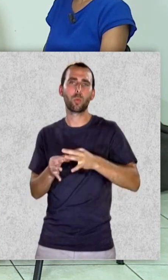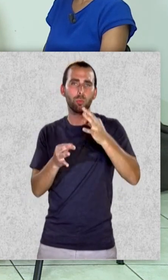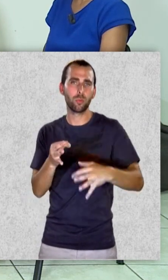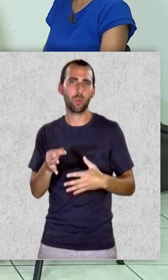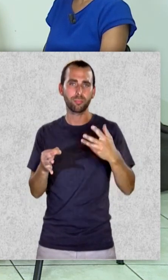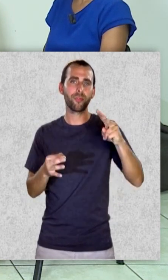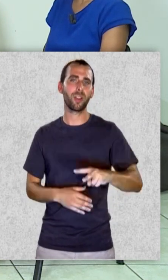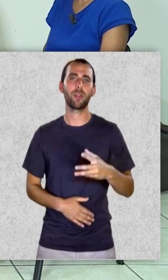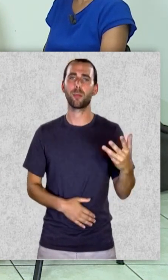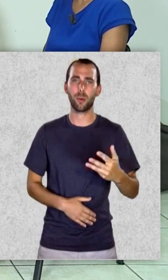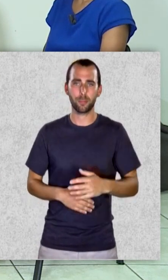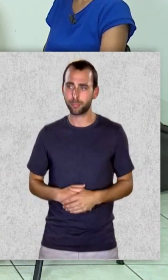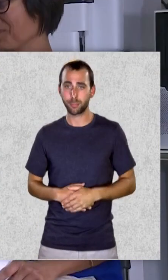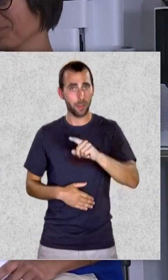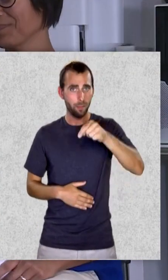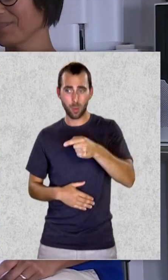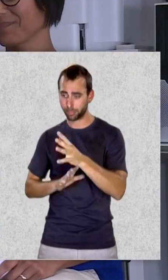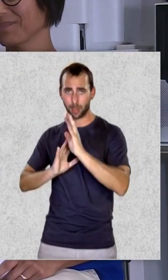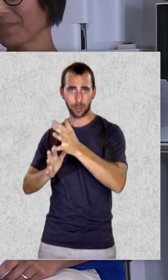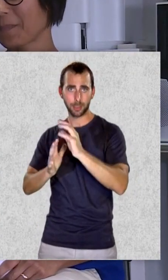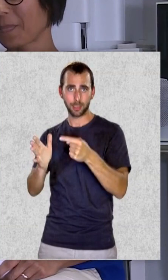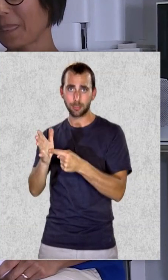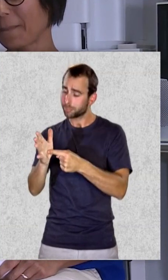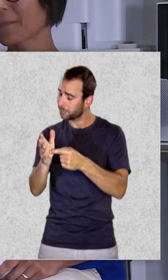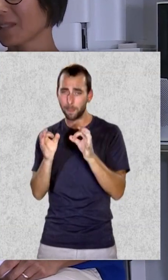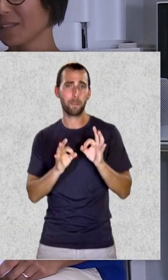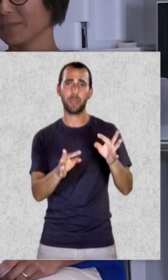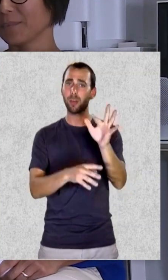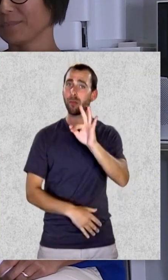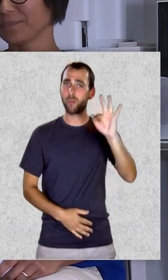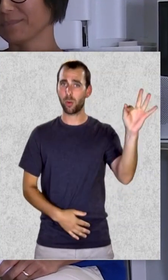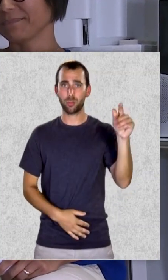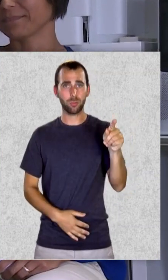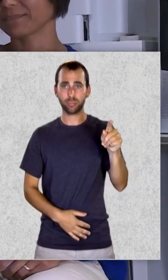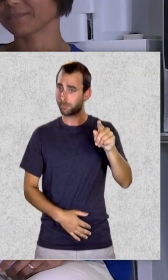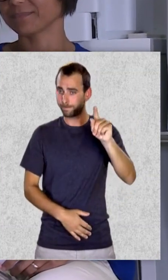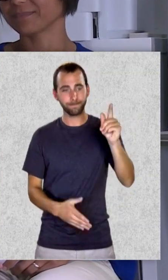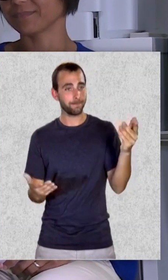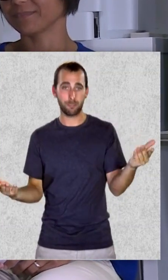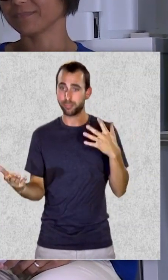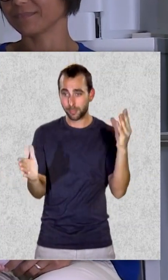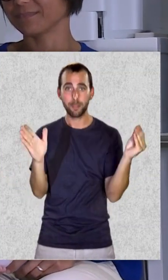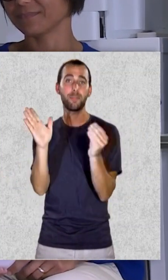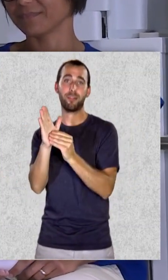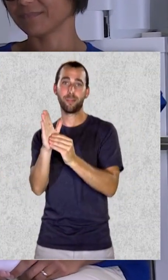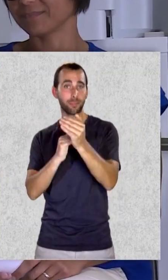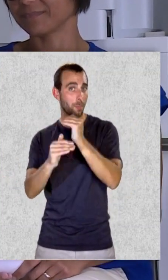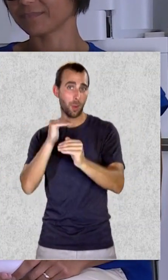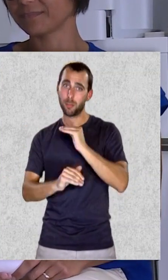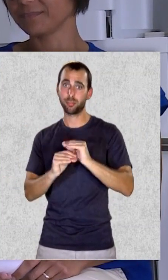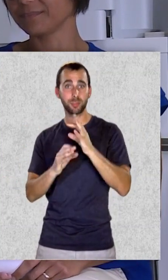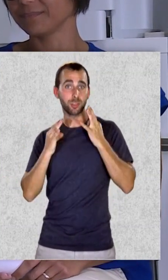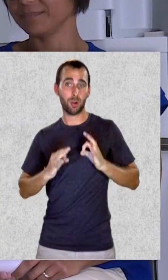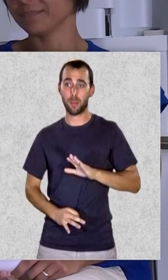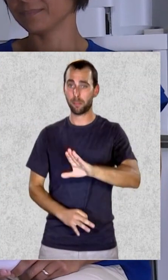La solution, en fait, ce serait que la langue des signes, comme en métropole, puisse être entrée dans le programme